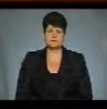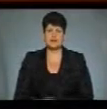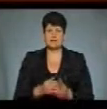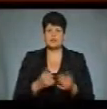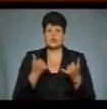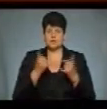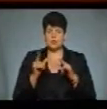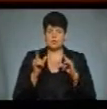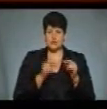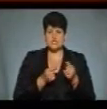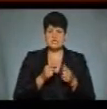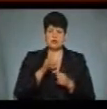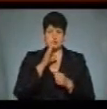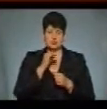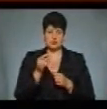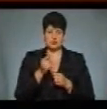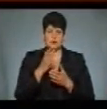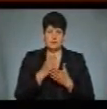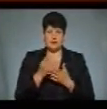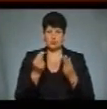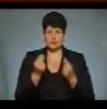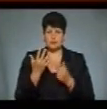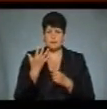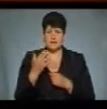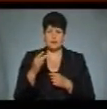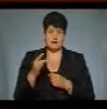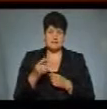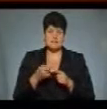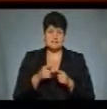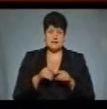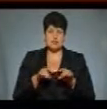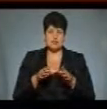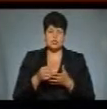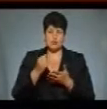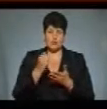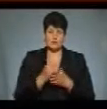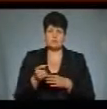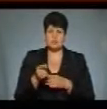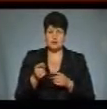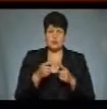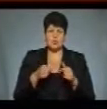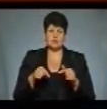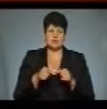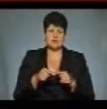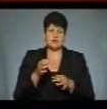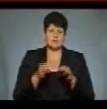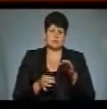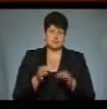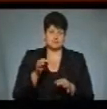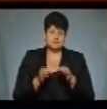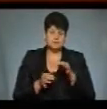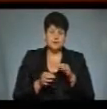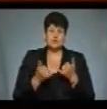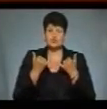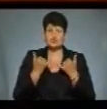Відсьогодні проїзд у маршрутках Тернополя має коштувати 5 гривень. Таке рішення ухвалив Тернопільський окружний адміністративний суд.